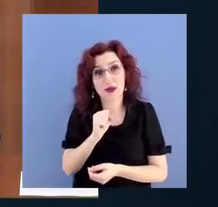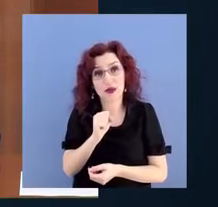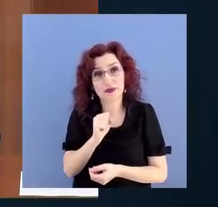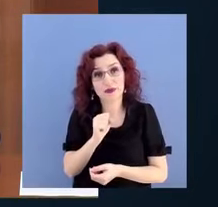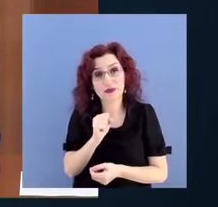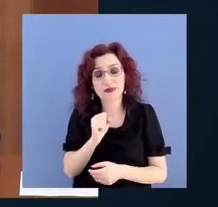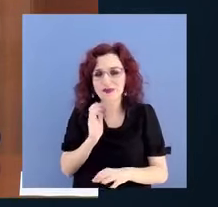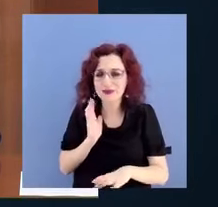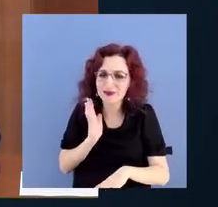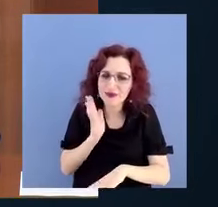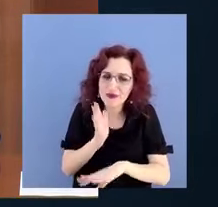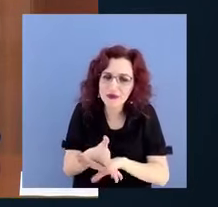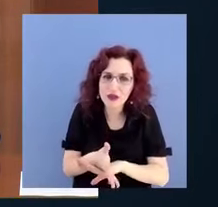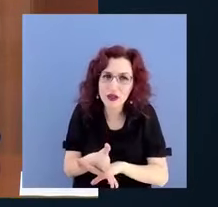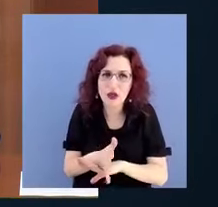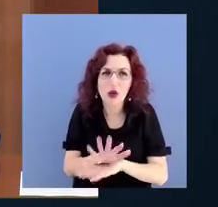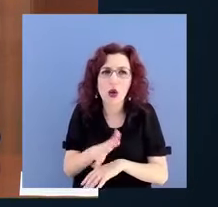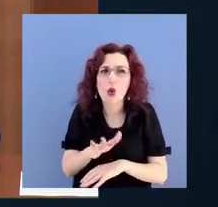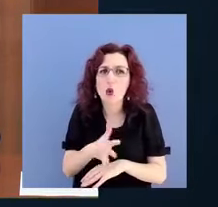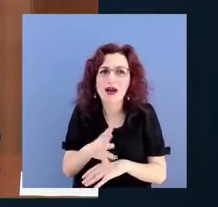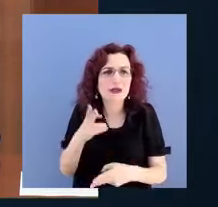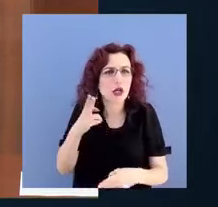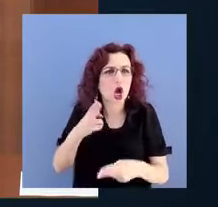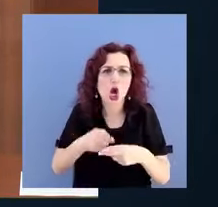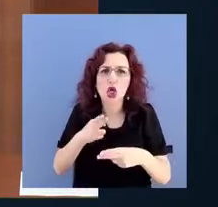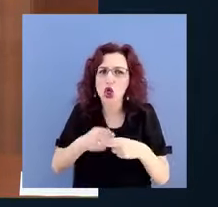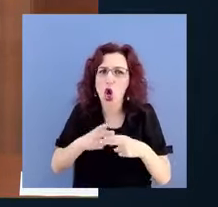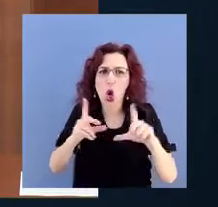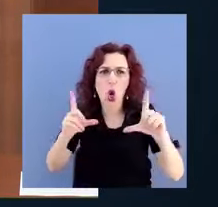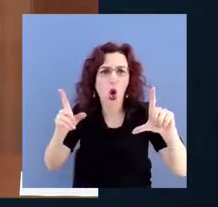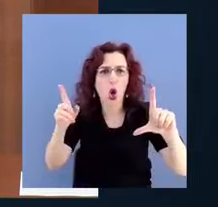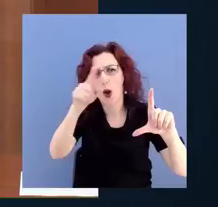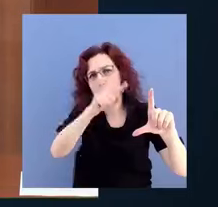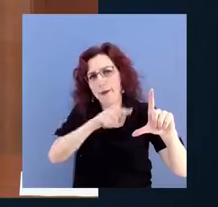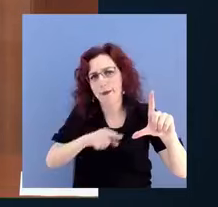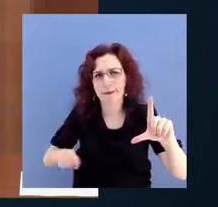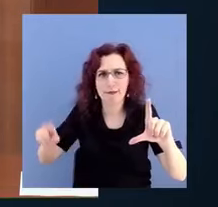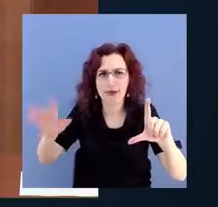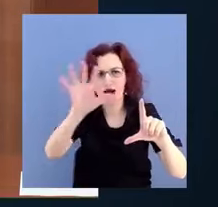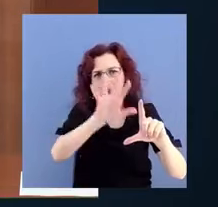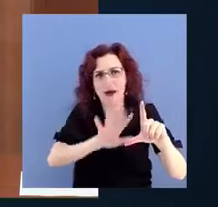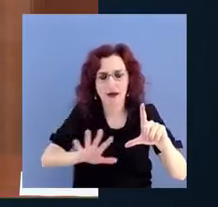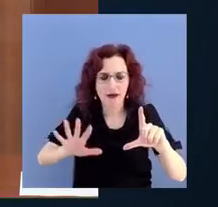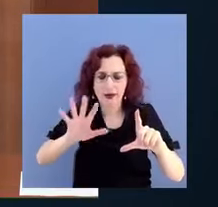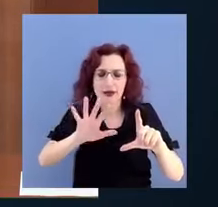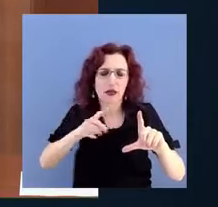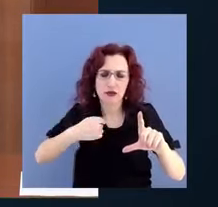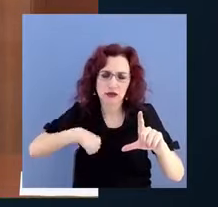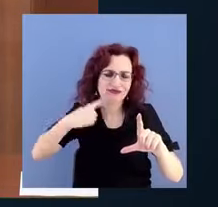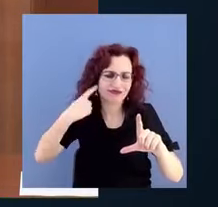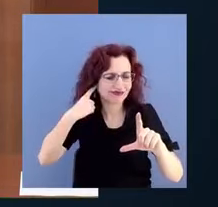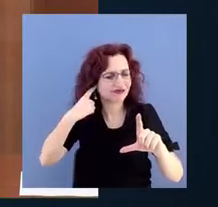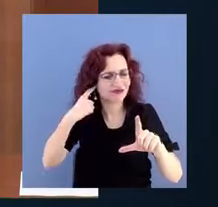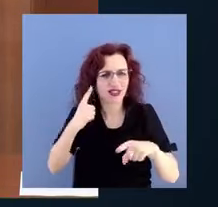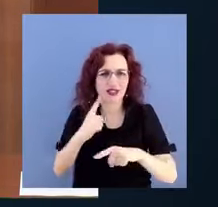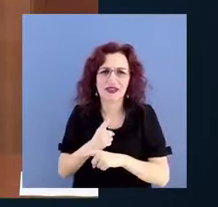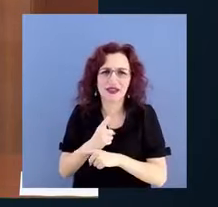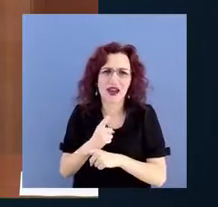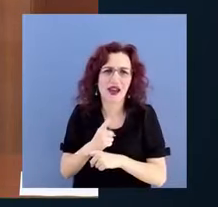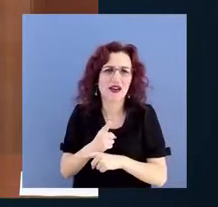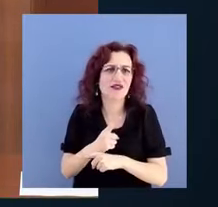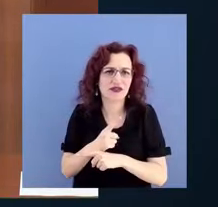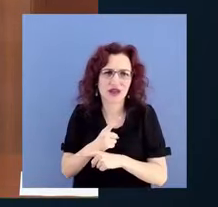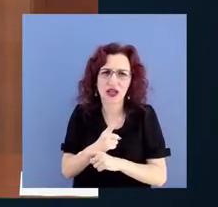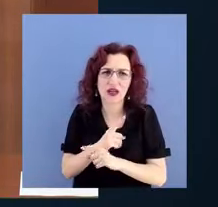esclusivamente nel territorio di roma e del suo hinterland e quindi ecco un'altra spinta a scendere sui territori se avessimo avuto già gli sportelli